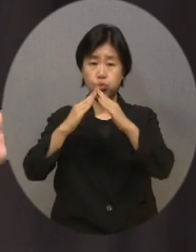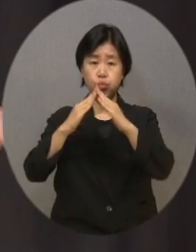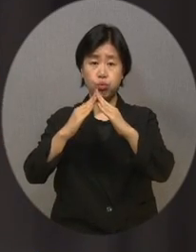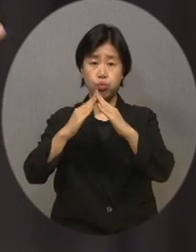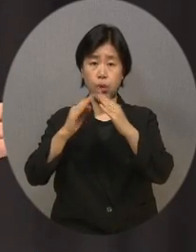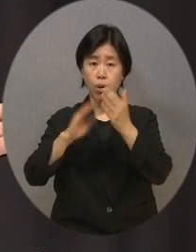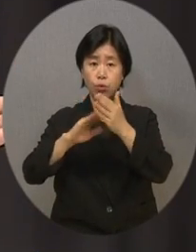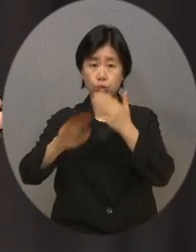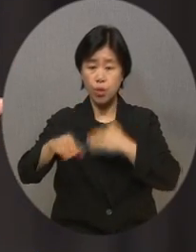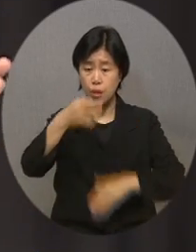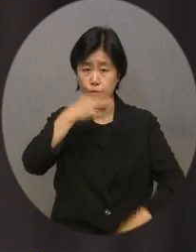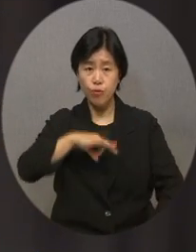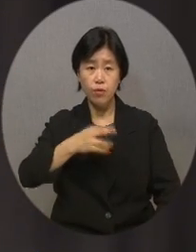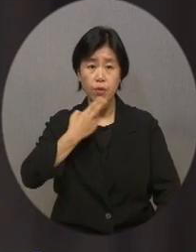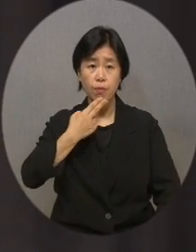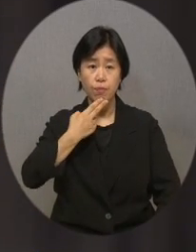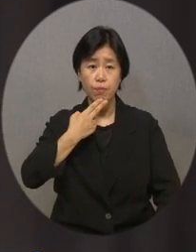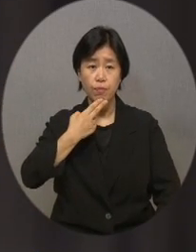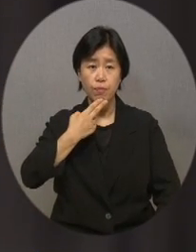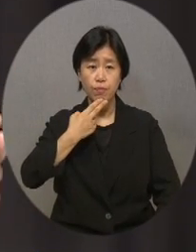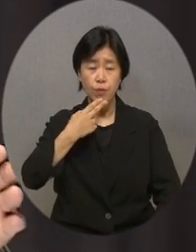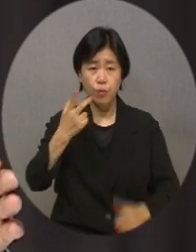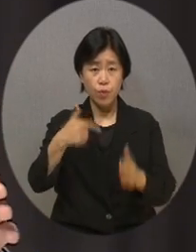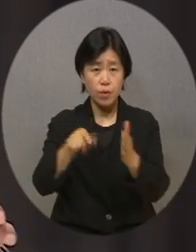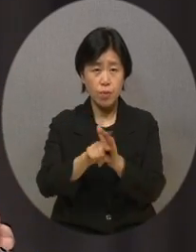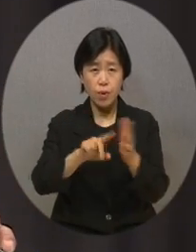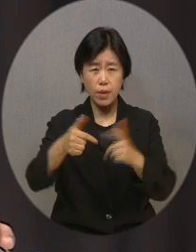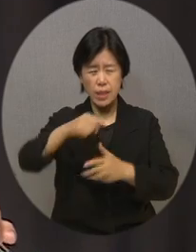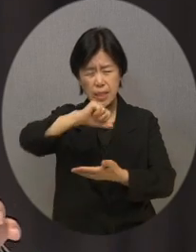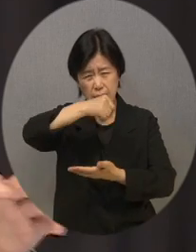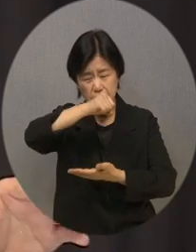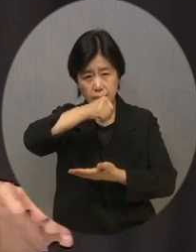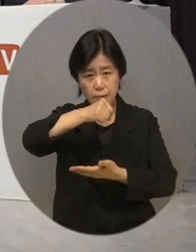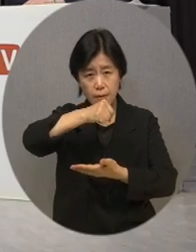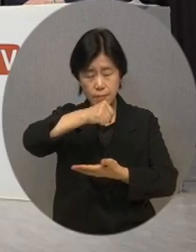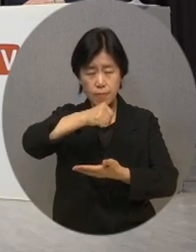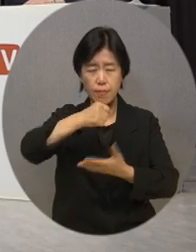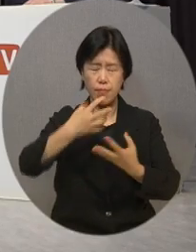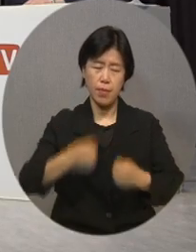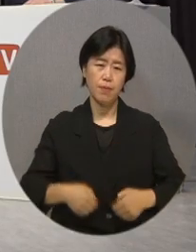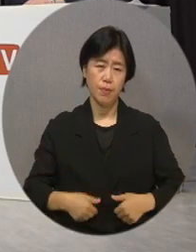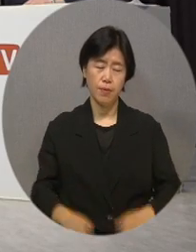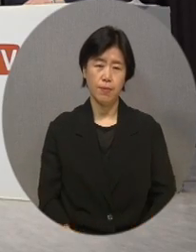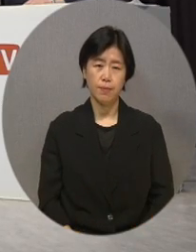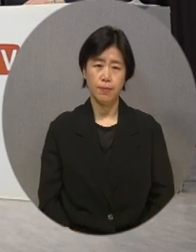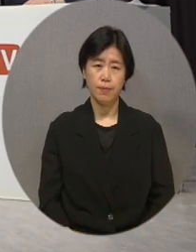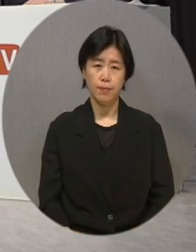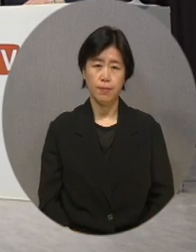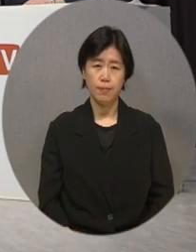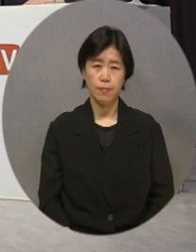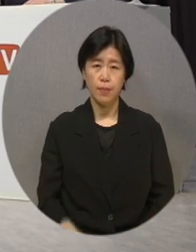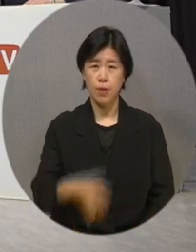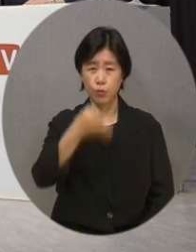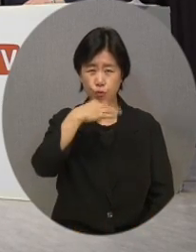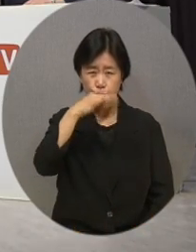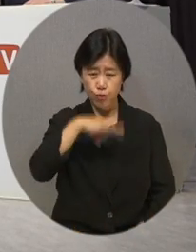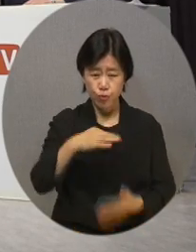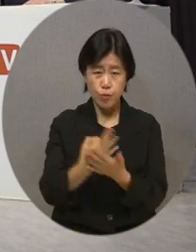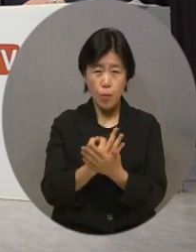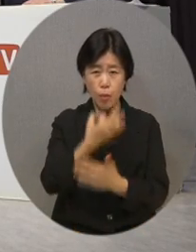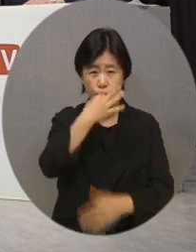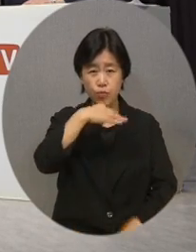않겠다? 정말로 공공의료를 하겠다? 그러면은 천문학적 숫자가 들어갈 거예요. 아니, 이제 수익을 내지 않는다고는 아니지만. 네네.